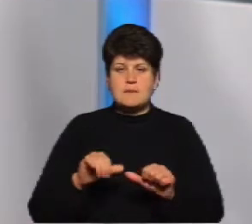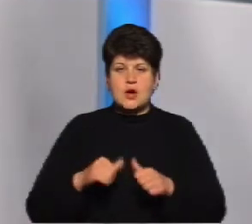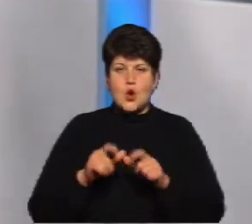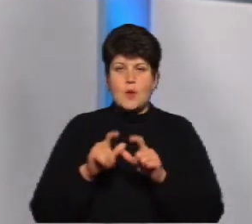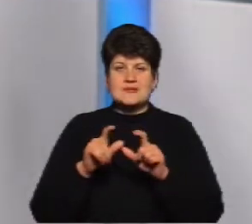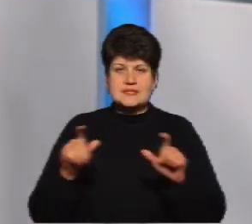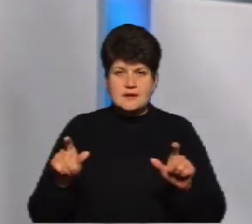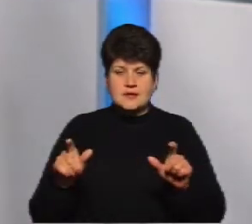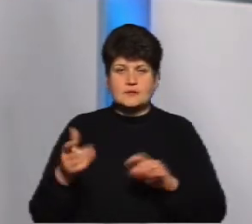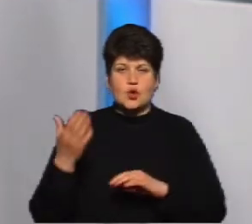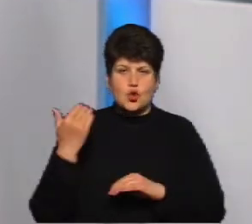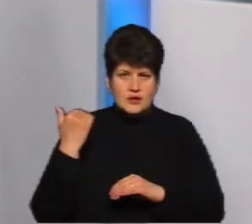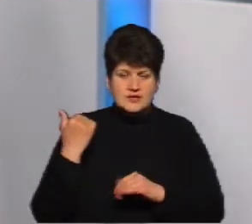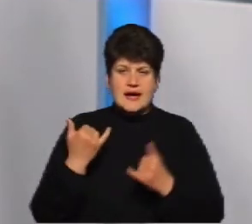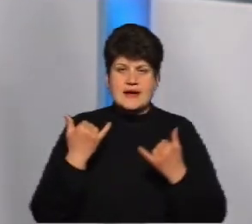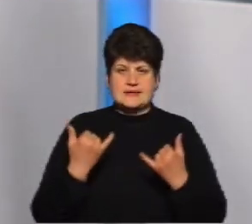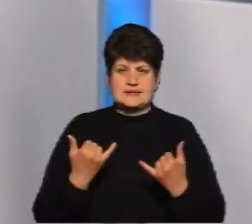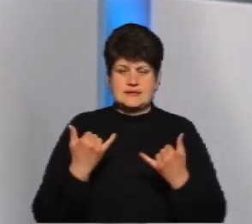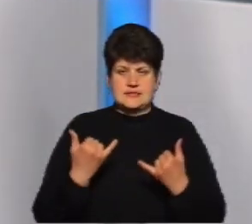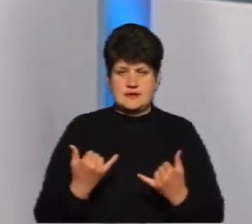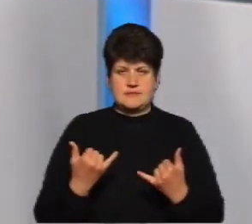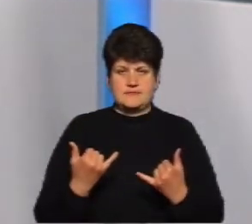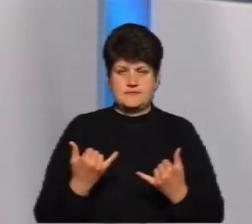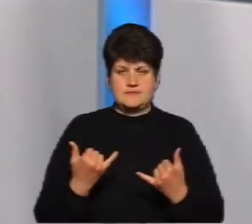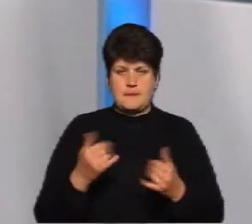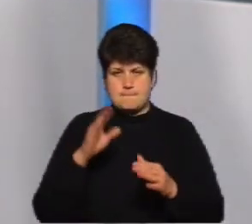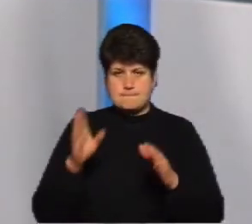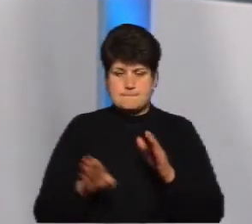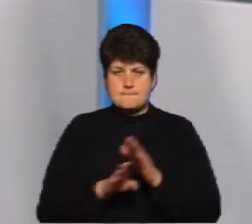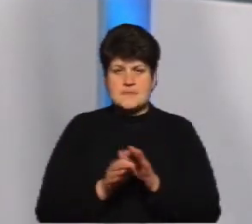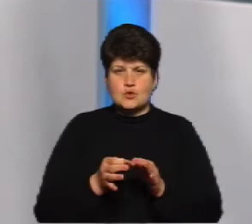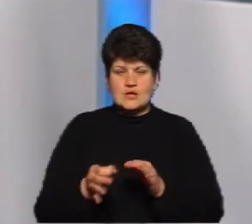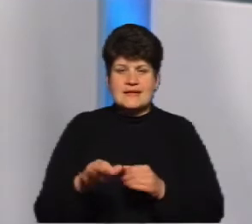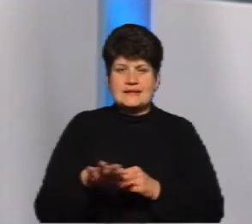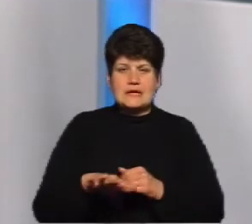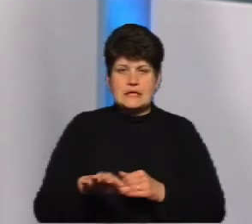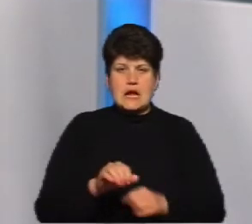а зараз відповідно з підрозділами територіальної оборони.